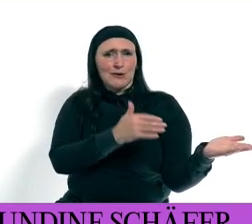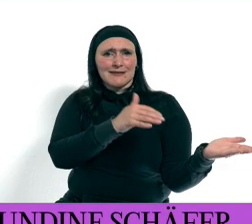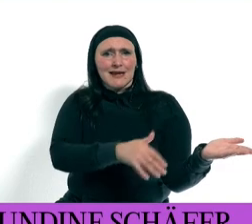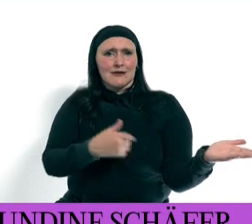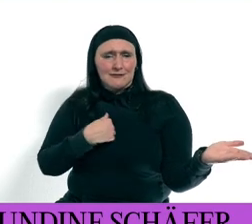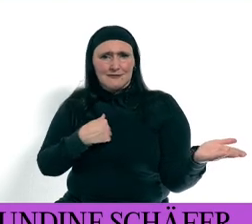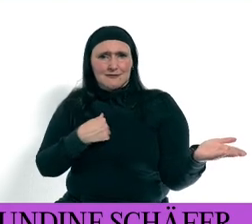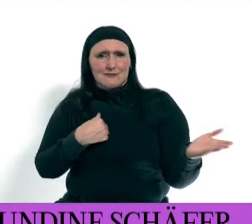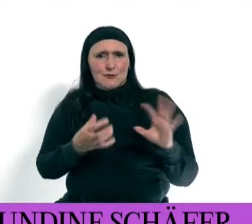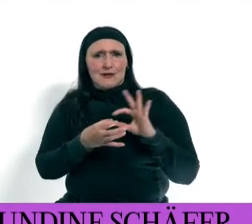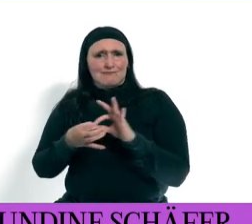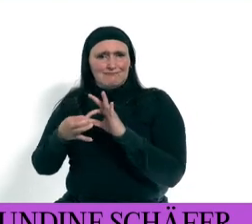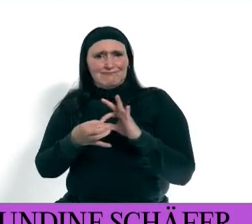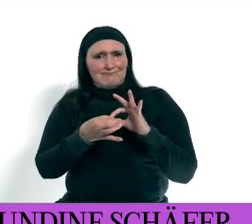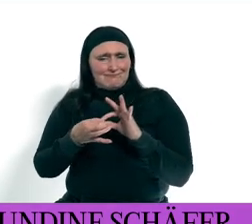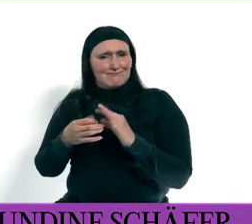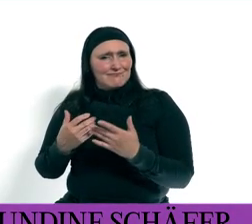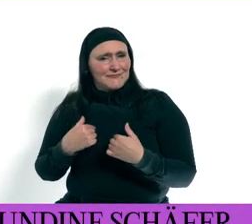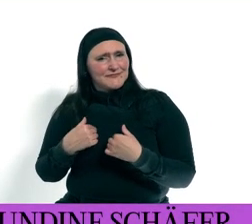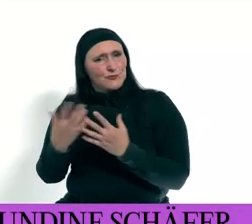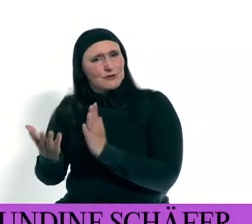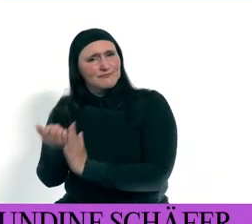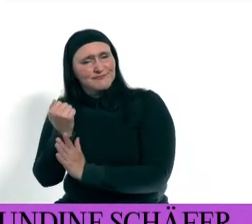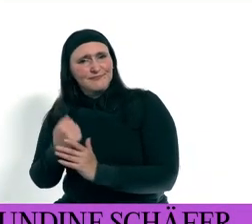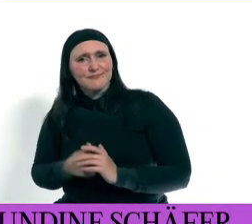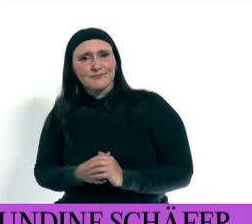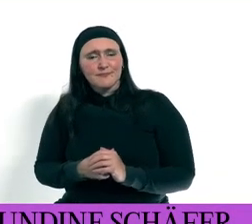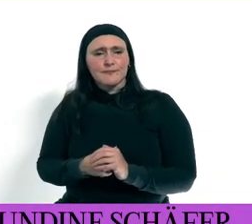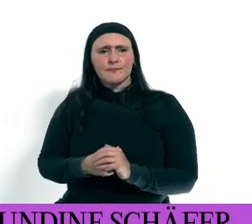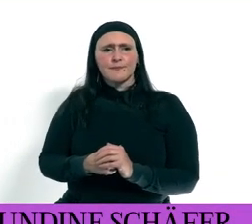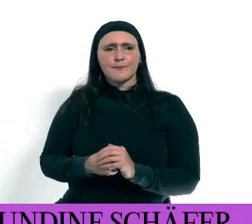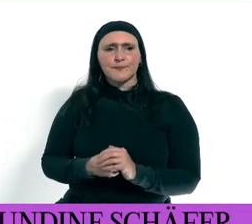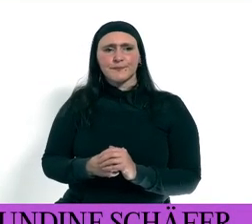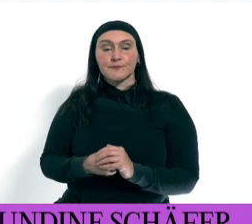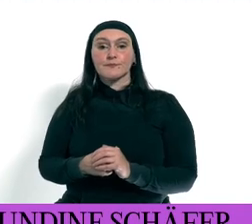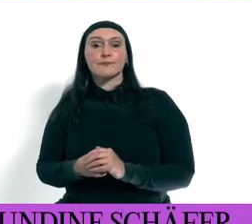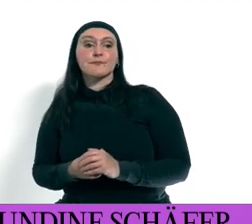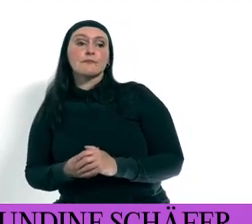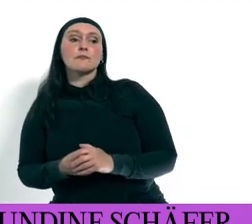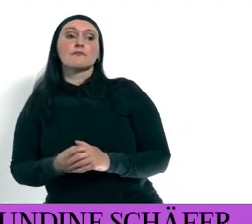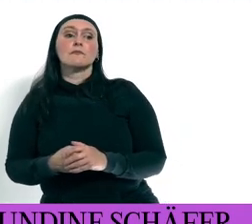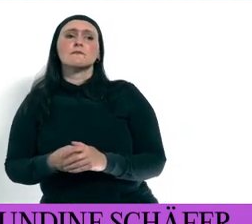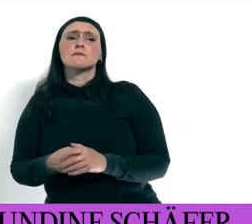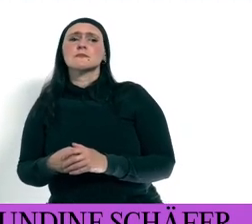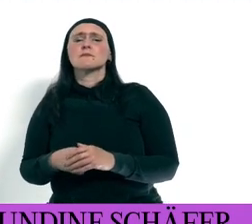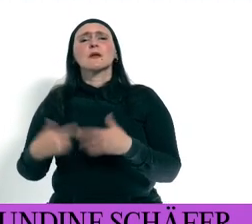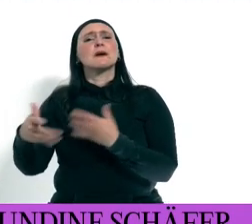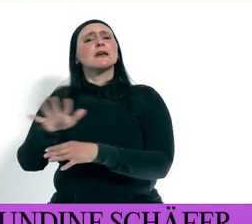dort einzuziehen und zu versuchen, Kontakte aufzubauen zur lokalen Bevölkerung und zu den